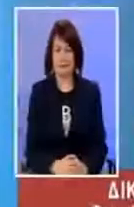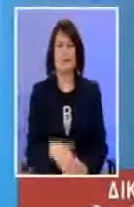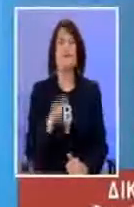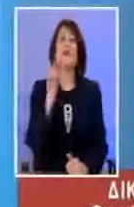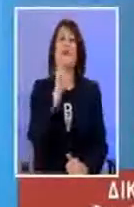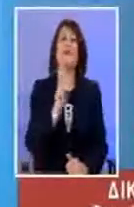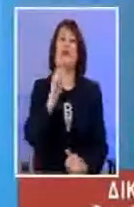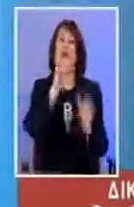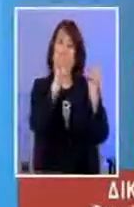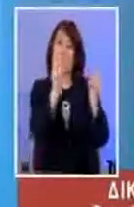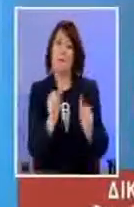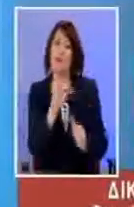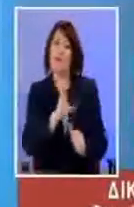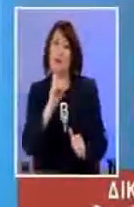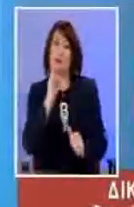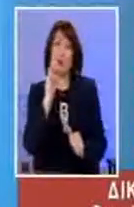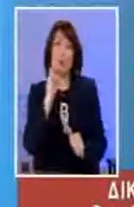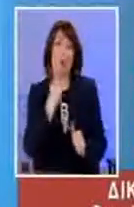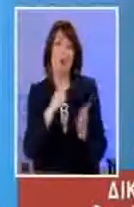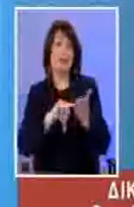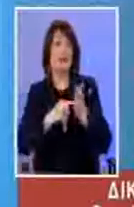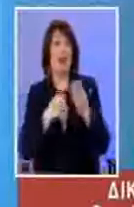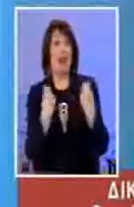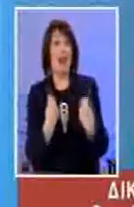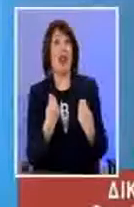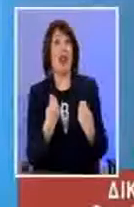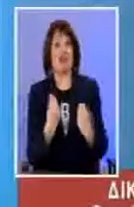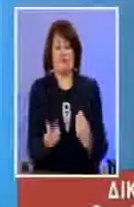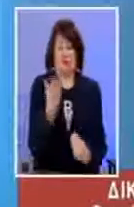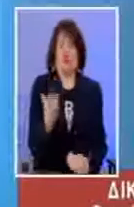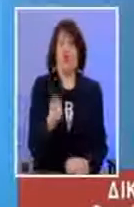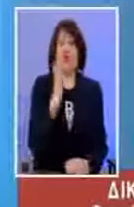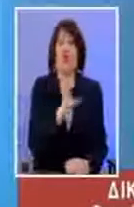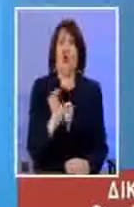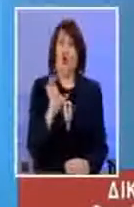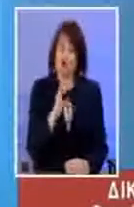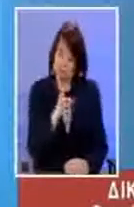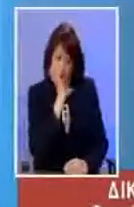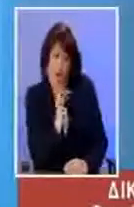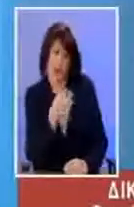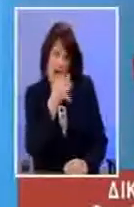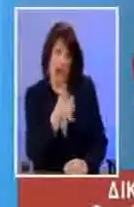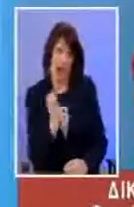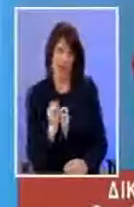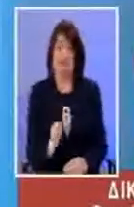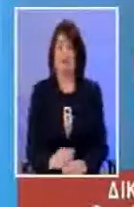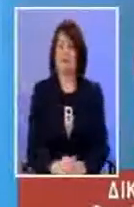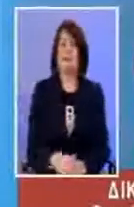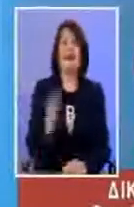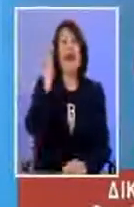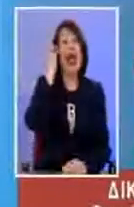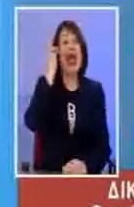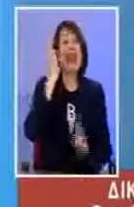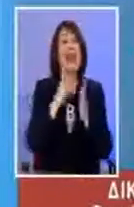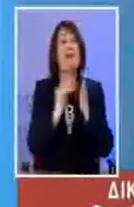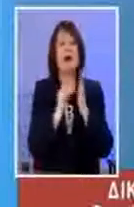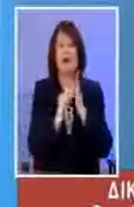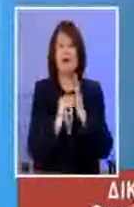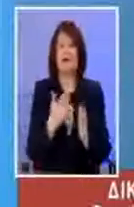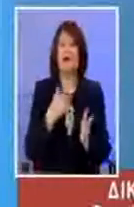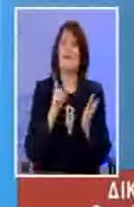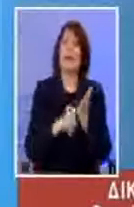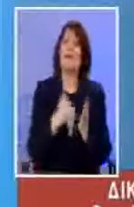είναι ζηλευτό από όλους. Και τους αναδυόμενους και τους... Αυτό είναι αλήθεια και υπάρχουν χώρες είναι όπως η Γαλλία. Η πρόκληση να το διατηρήσουμε